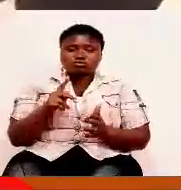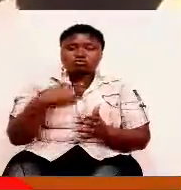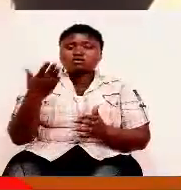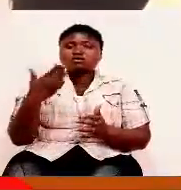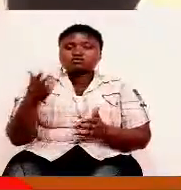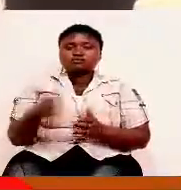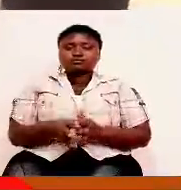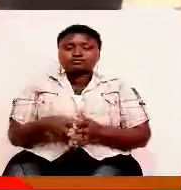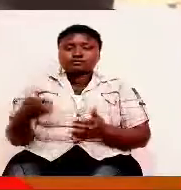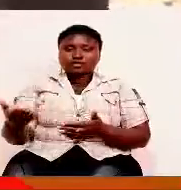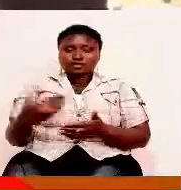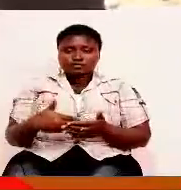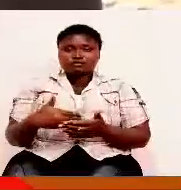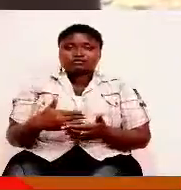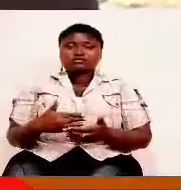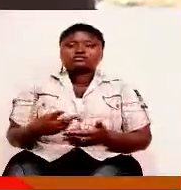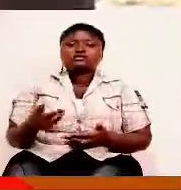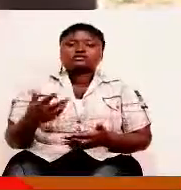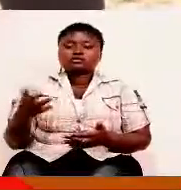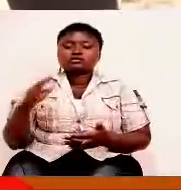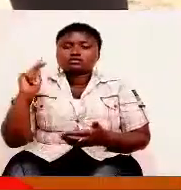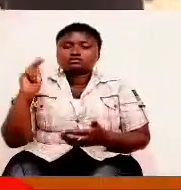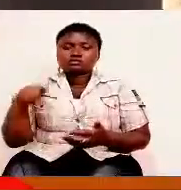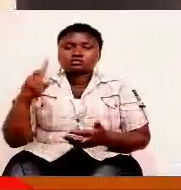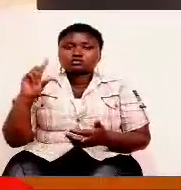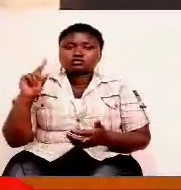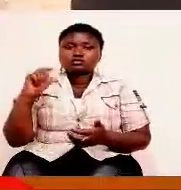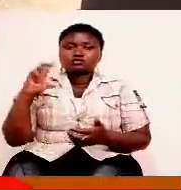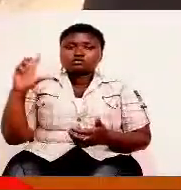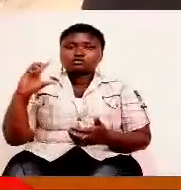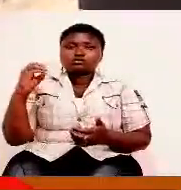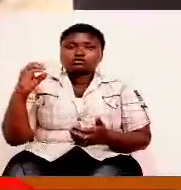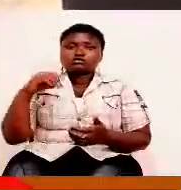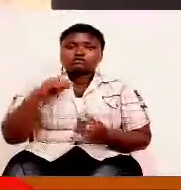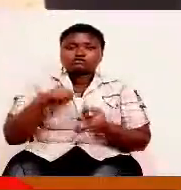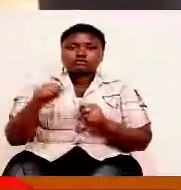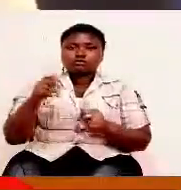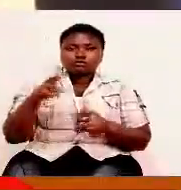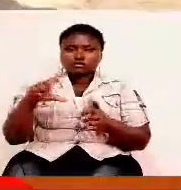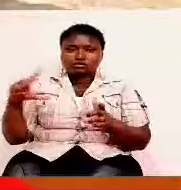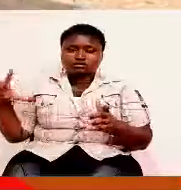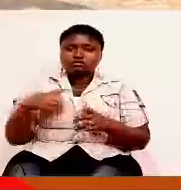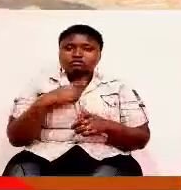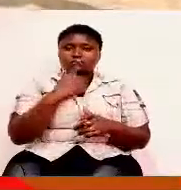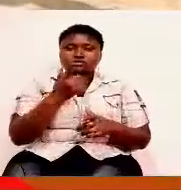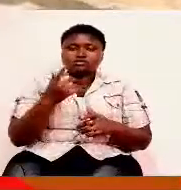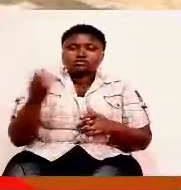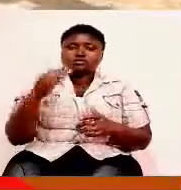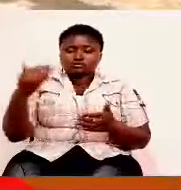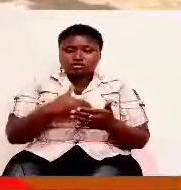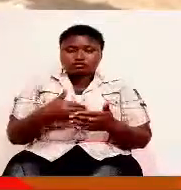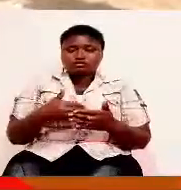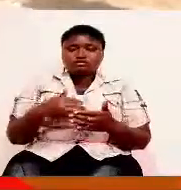Dudha wa mwigio yokuro mirena kabuni ya Kenya Power kwa kahida karaya. Mudhia mudhia ameliruwa no mashoke rio besha ili ya mali